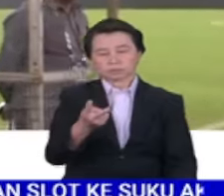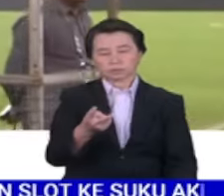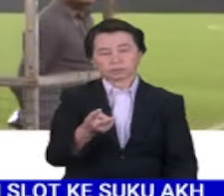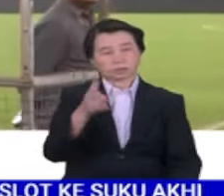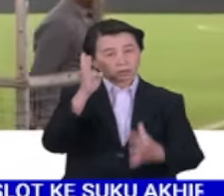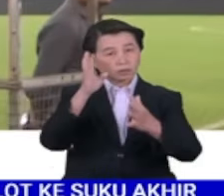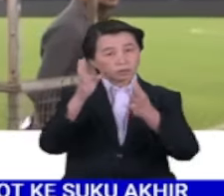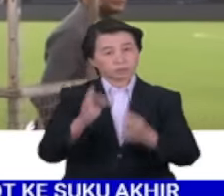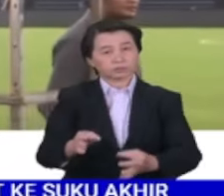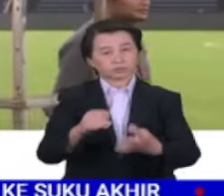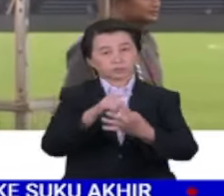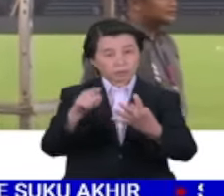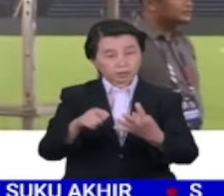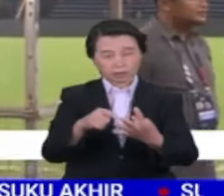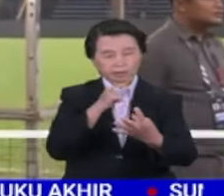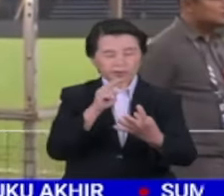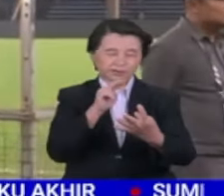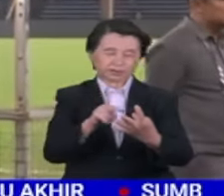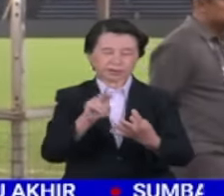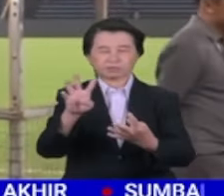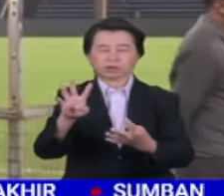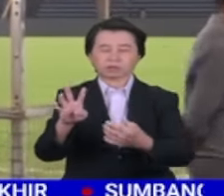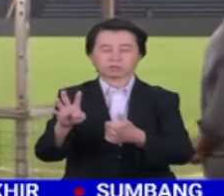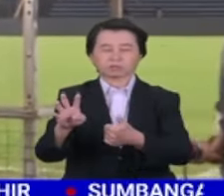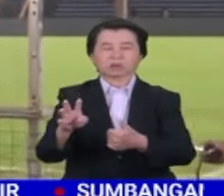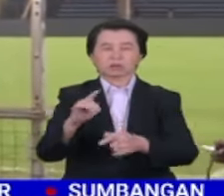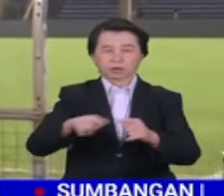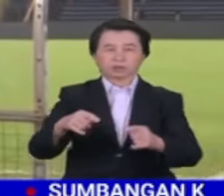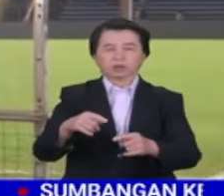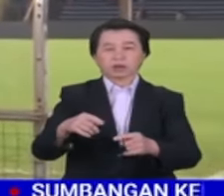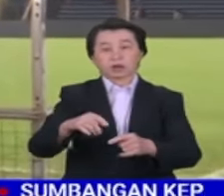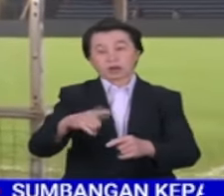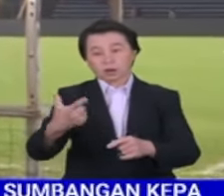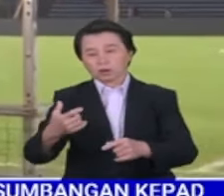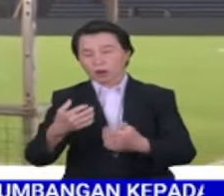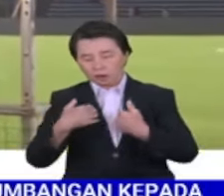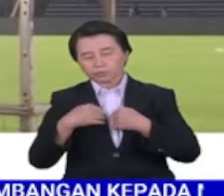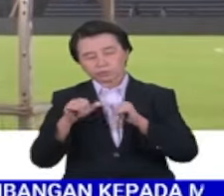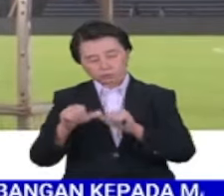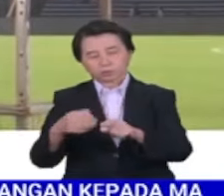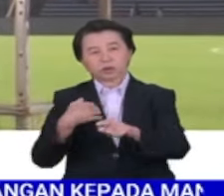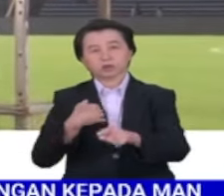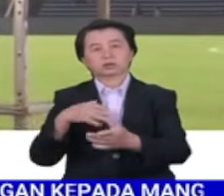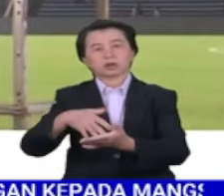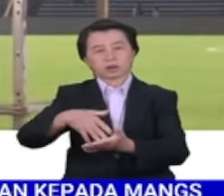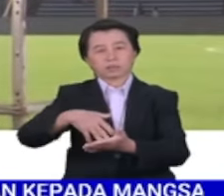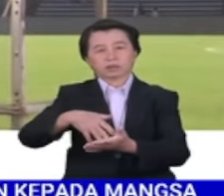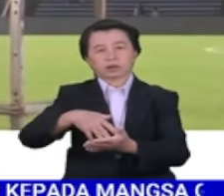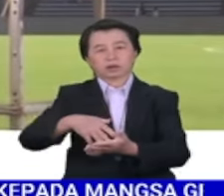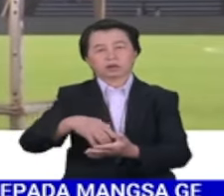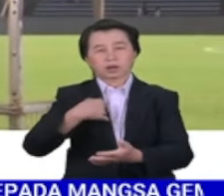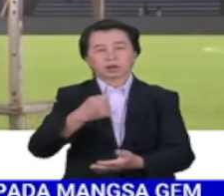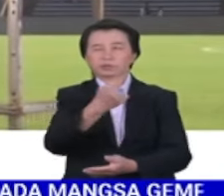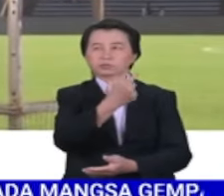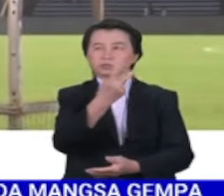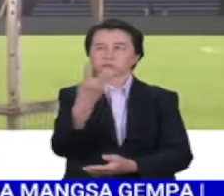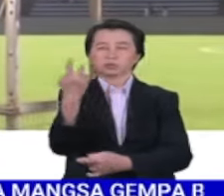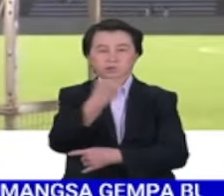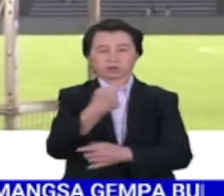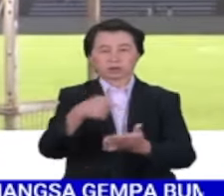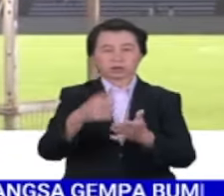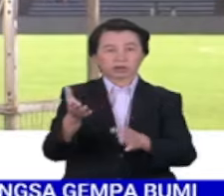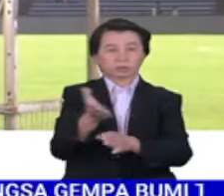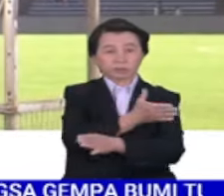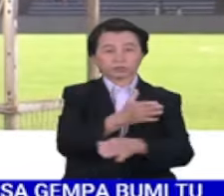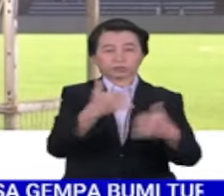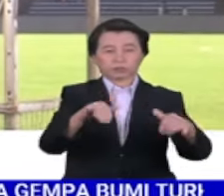tetapi ada beberapa lagi kelemahan yang perlu kita perbaiki dan kita hanya ada beberapa hari lagi sebelum